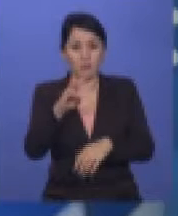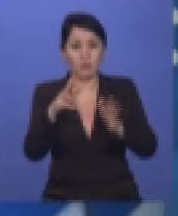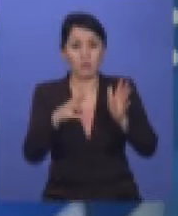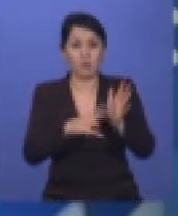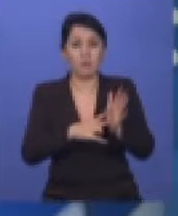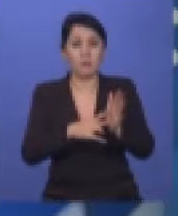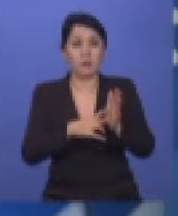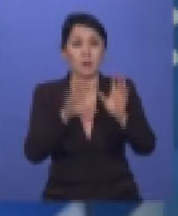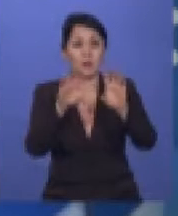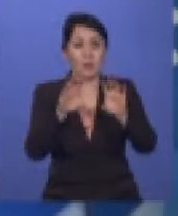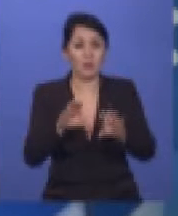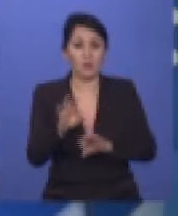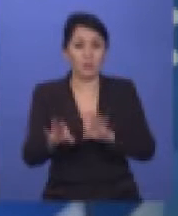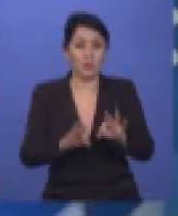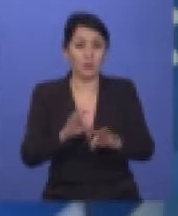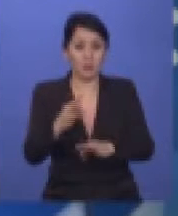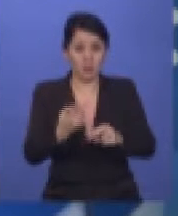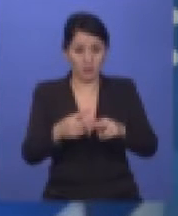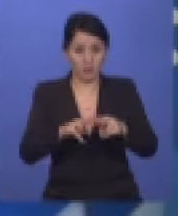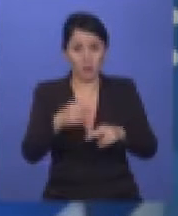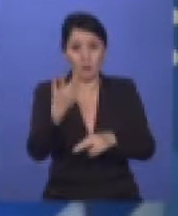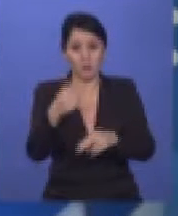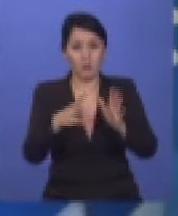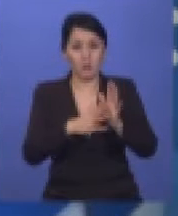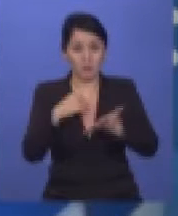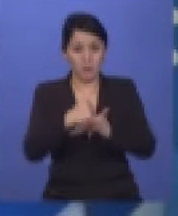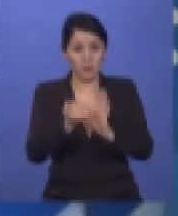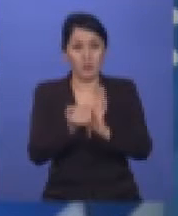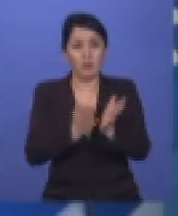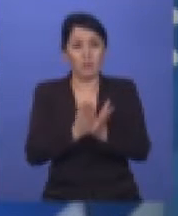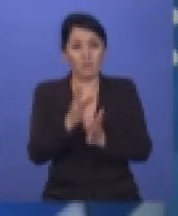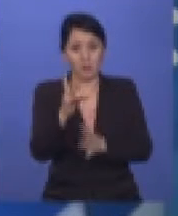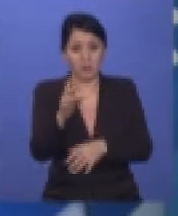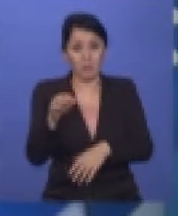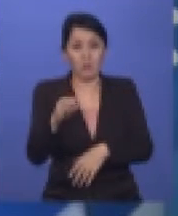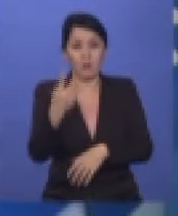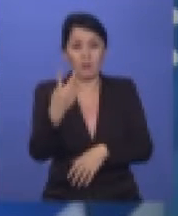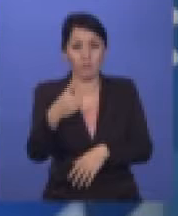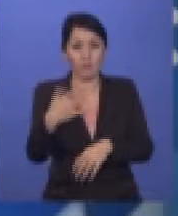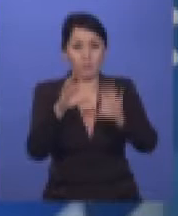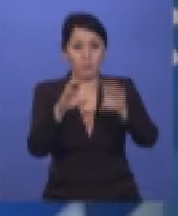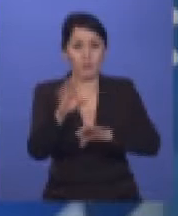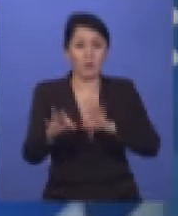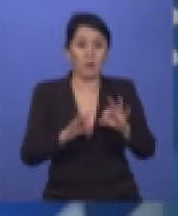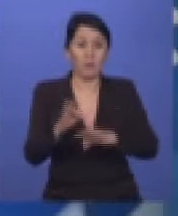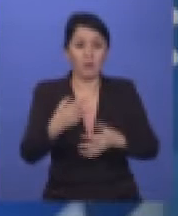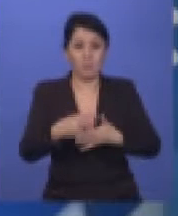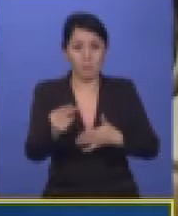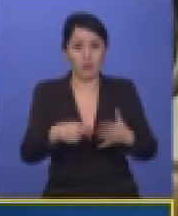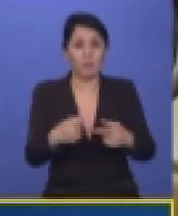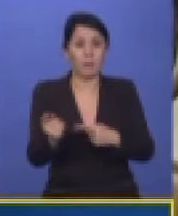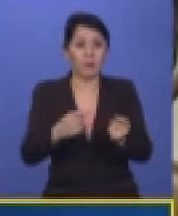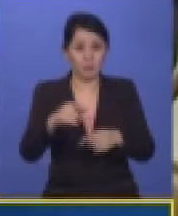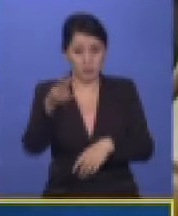находилось 80 законопроектов, из которых 39 одобрены и направлены в Сенат, 25 законов уже подписаны президентом